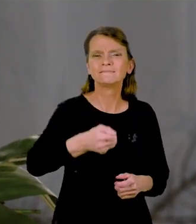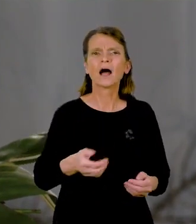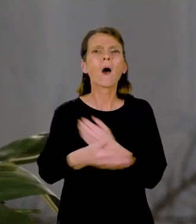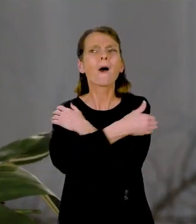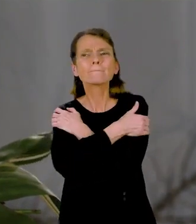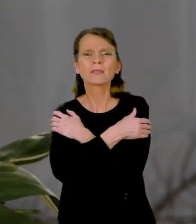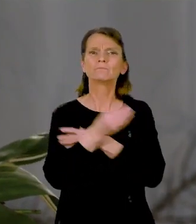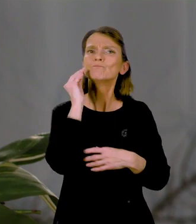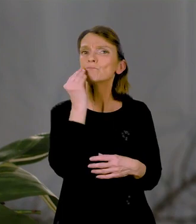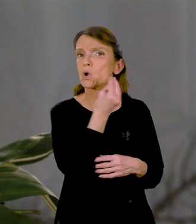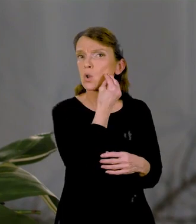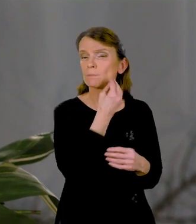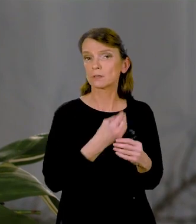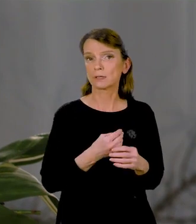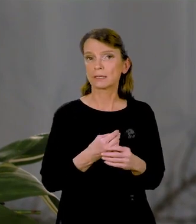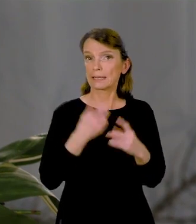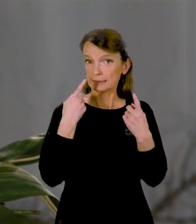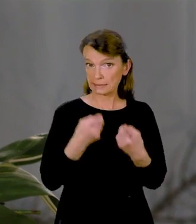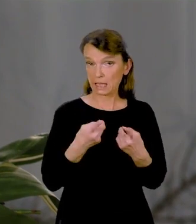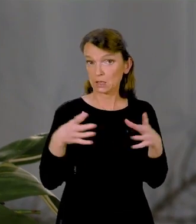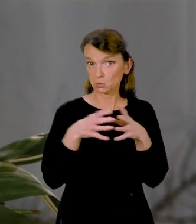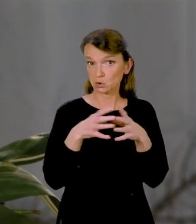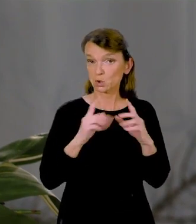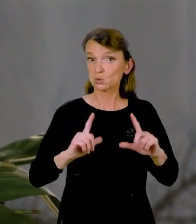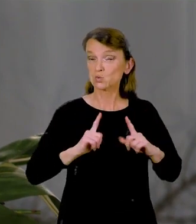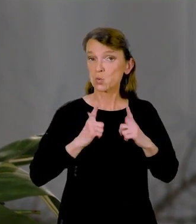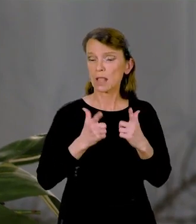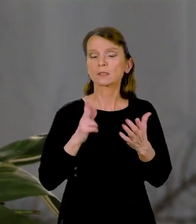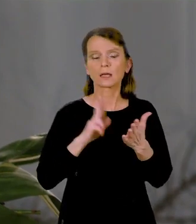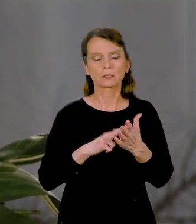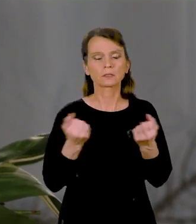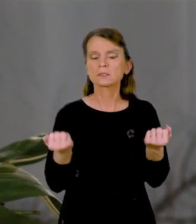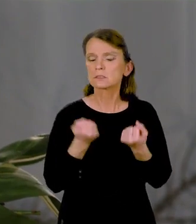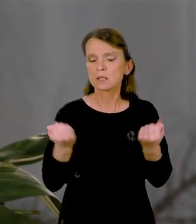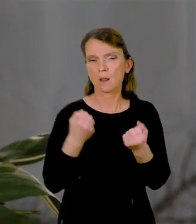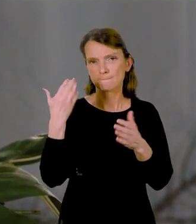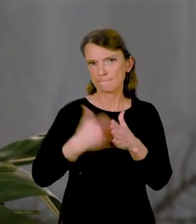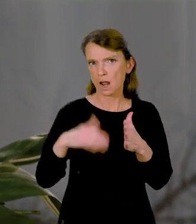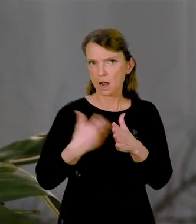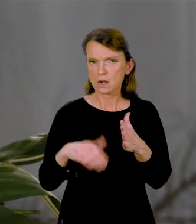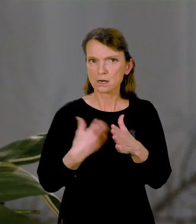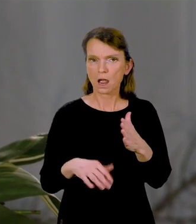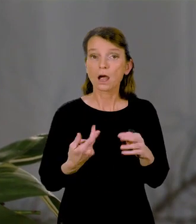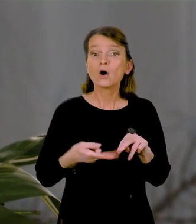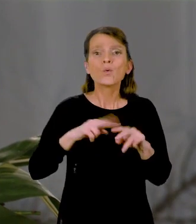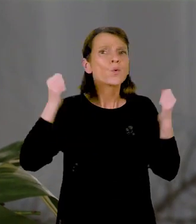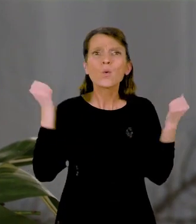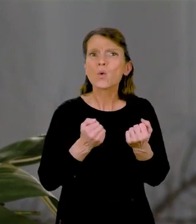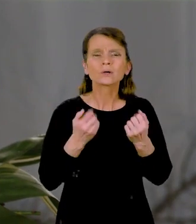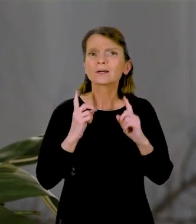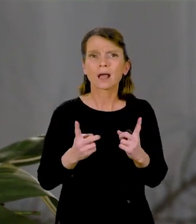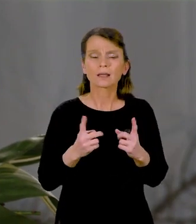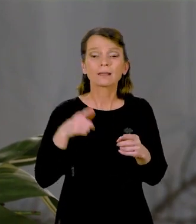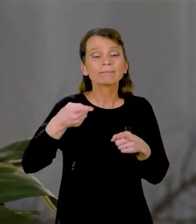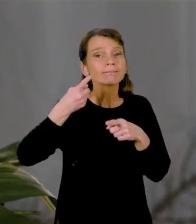objemi, poljubi. Takšnega družabnega življenja nam res že kronično primankuje. Še hujše pa je dejstvo, da